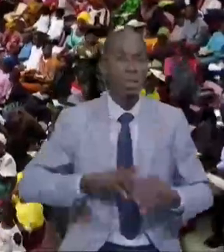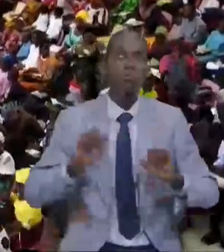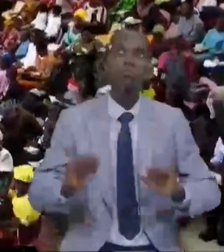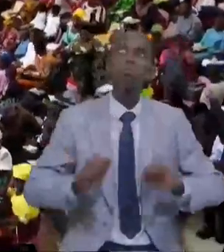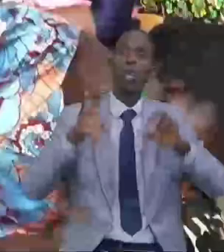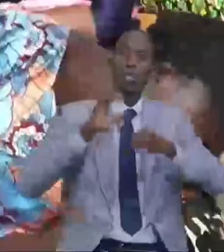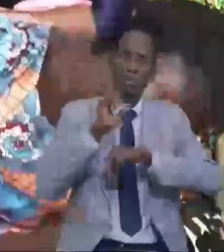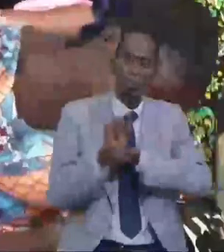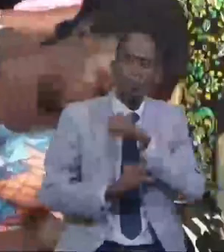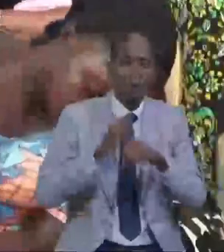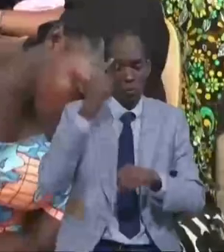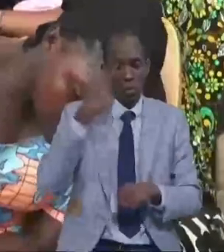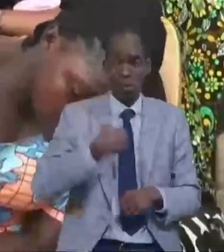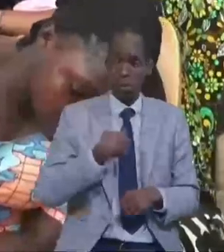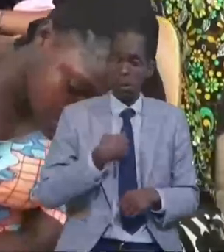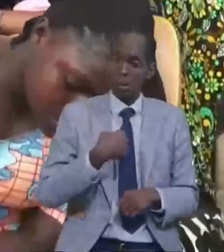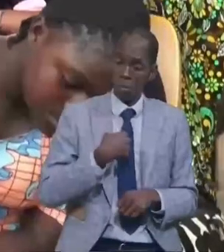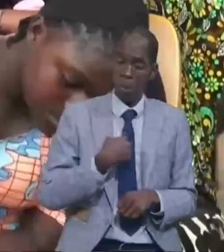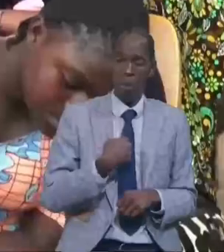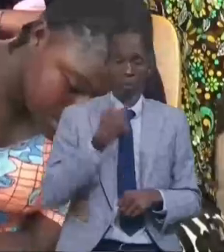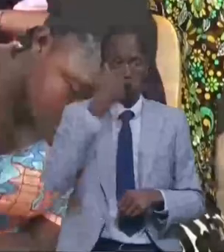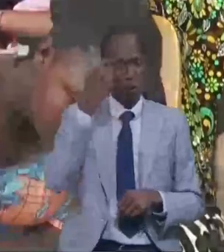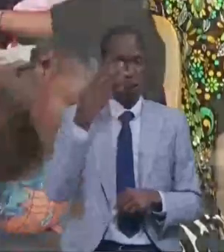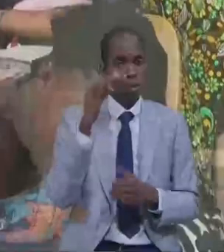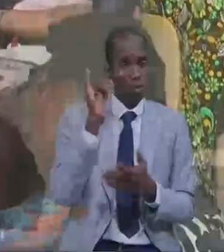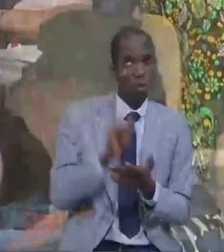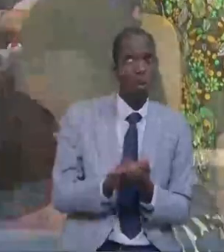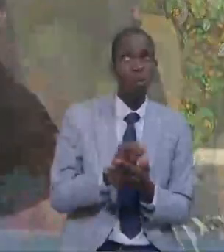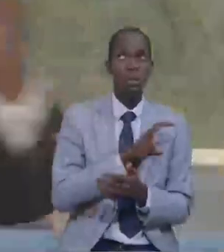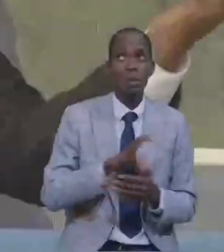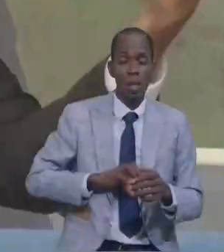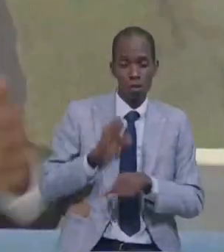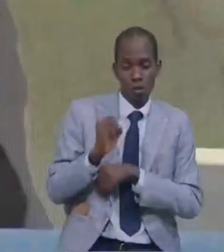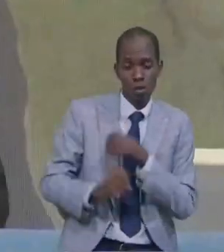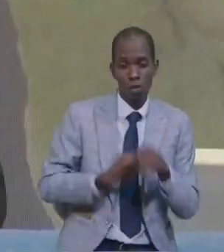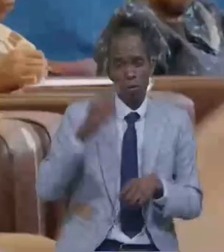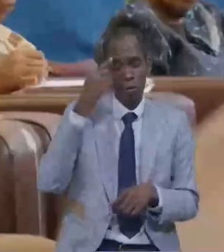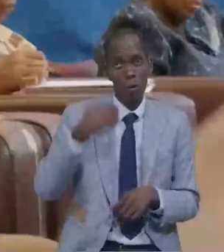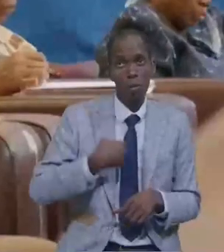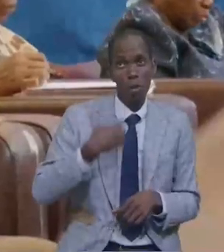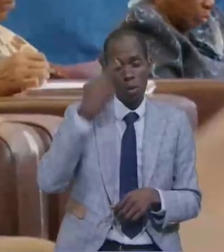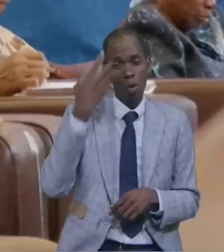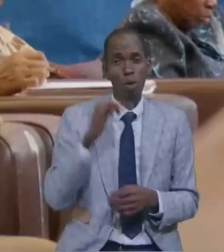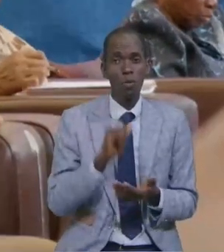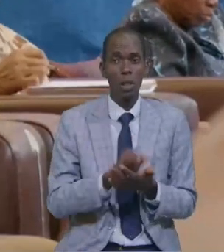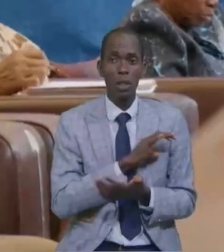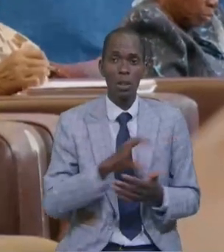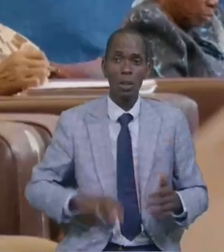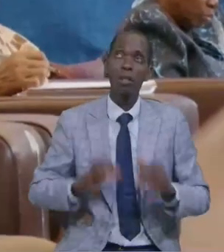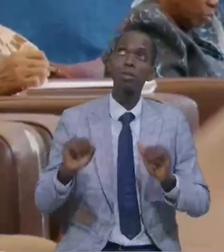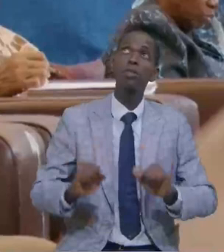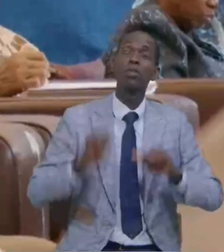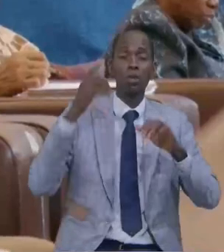À cause de cet abandon de soi soumission, je suis reconnaissant. Comment manifester